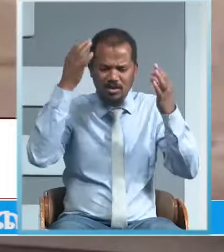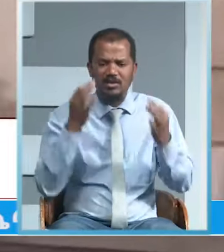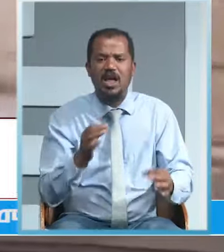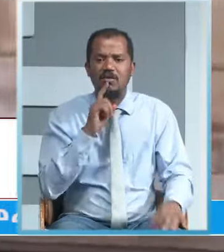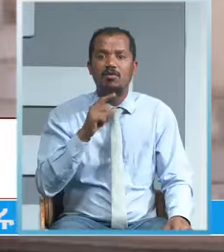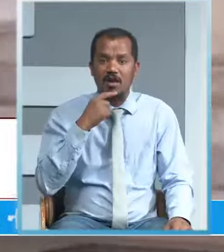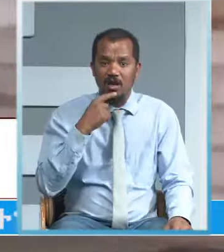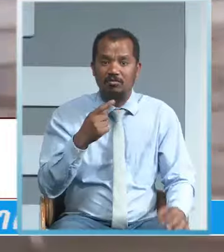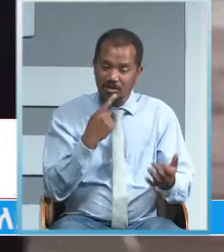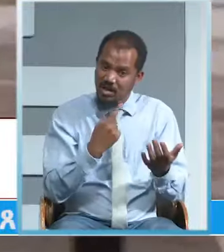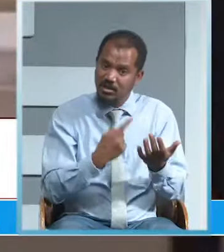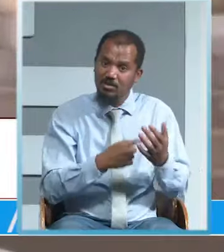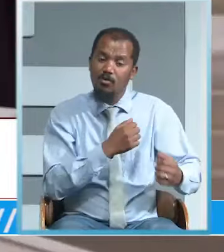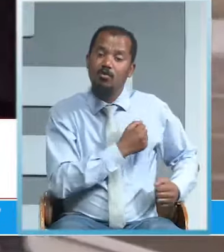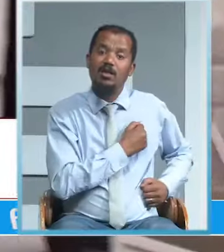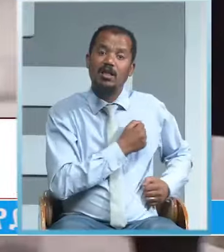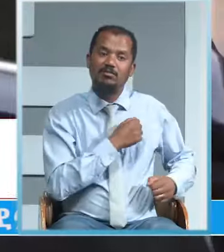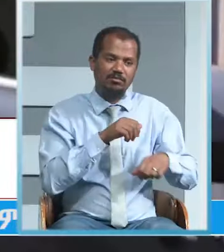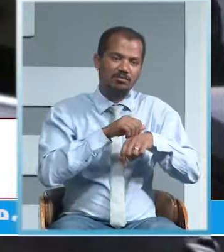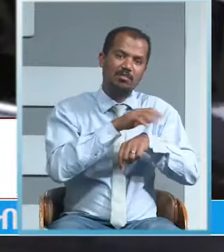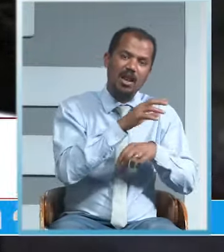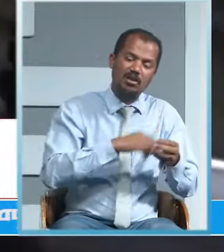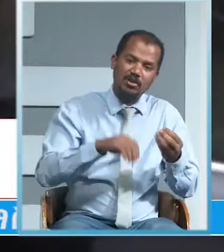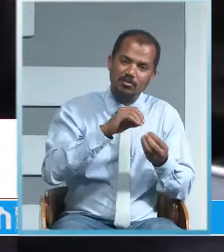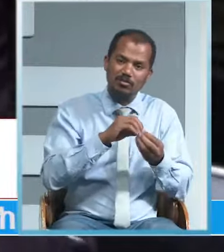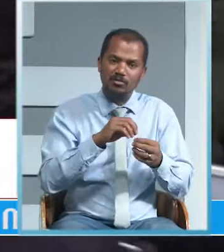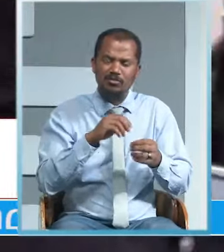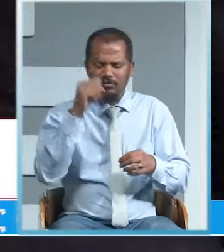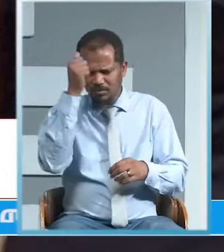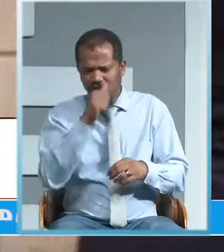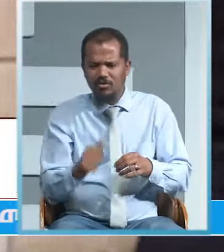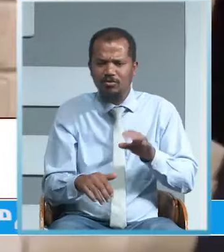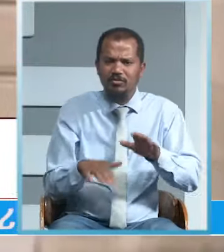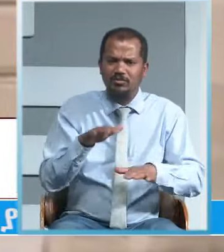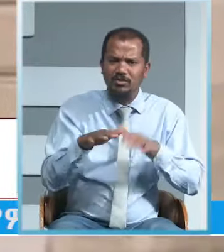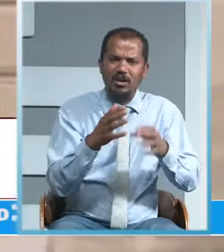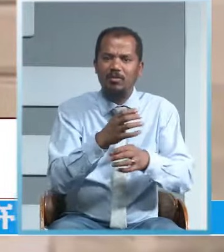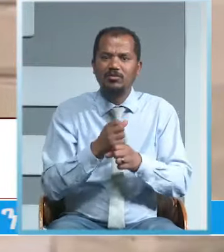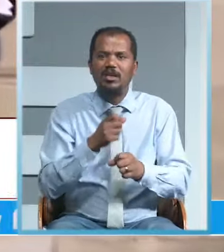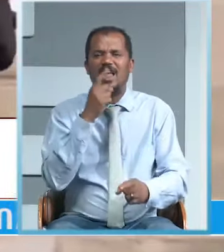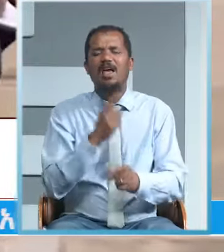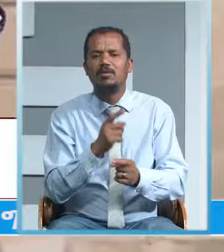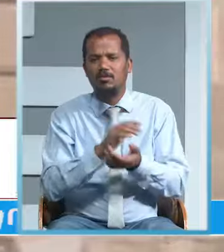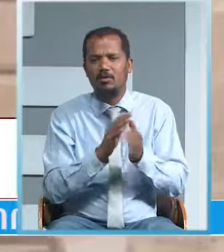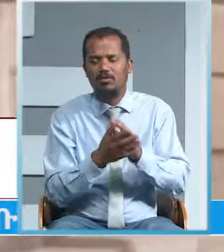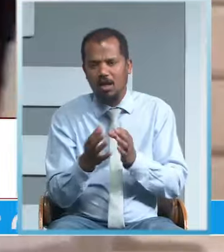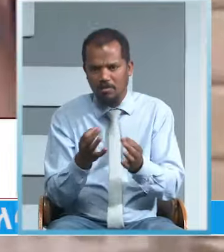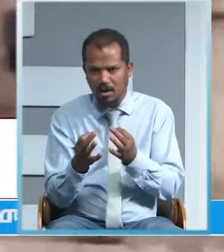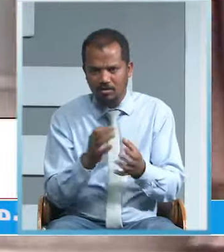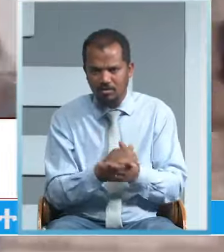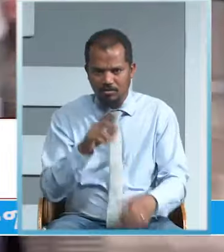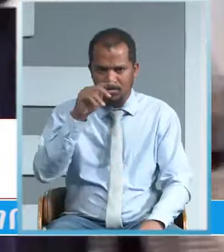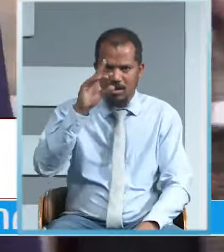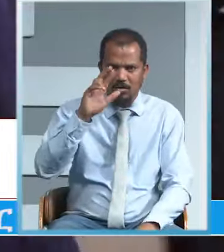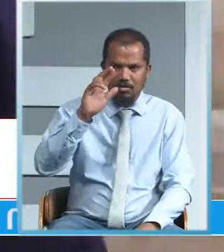ፕሬዚዳንቱ ለዚህም ወታደሮችን መላክን ጨምሮ የትኛውንም እርምጃ መውሰድ ተገቢ መሆኑን አብራርተዋል።